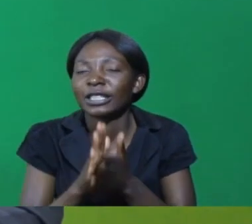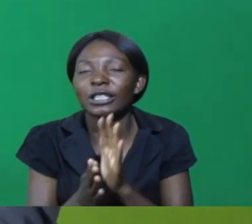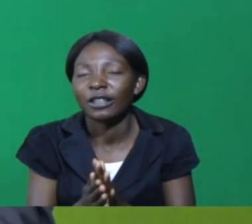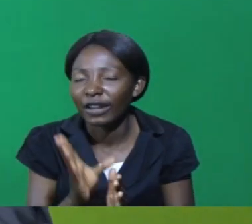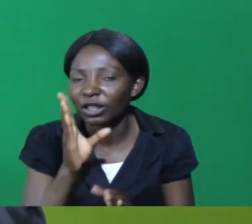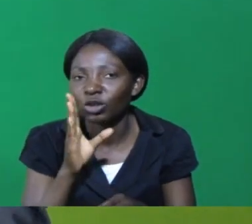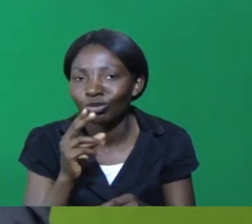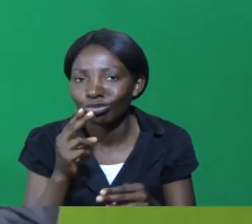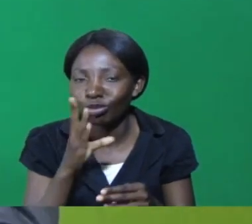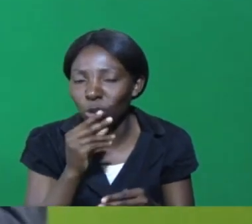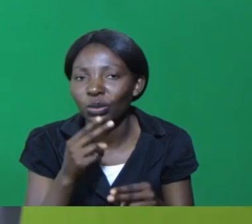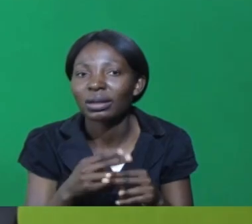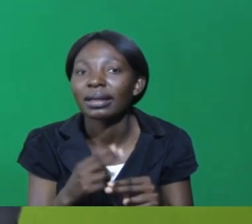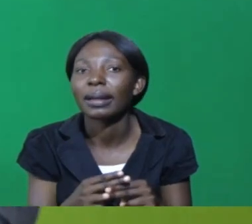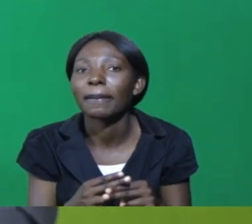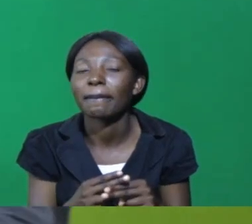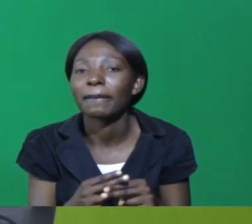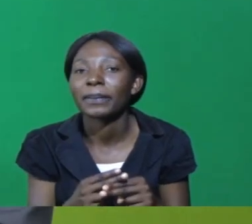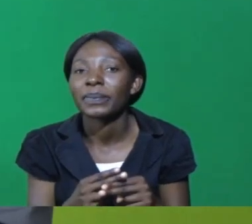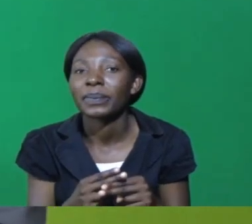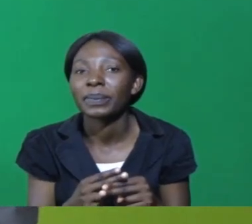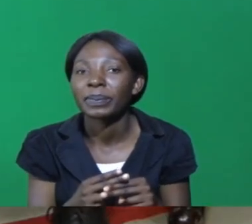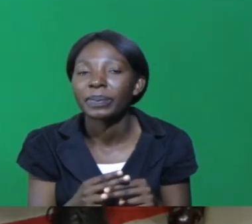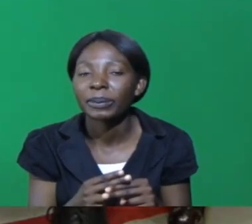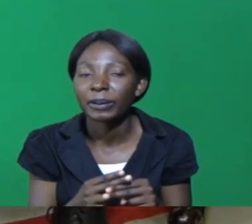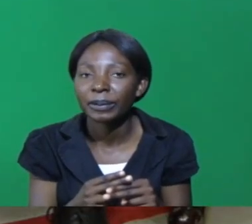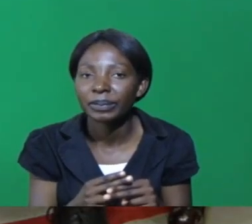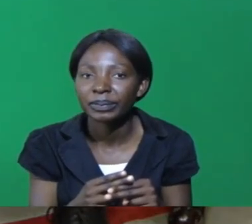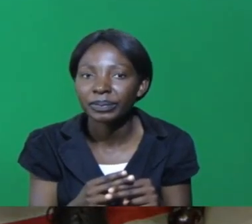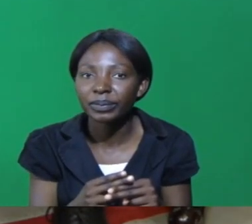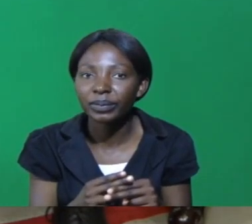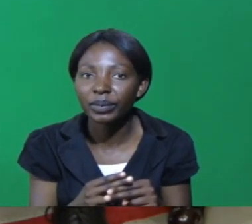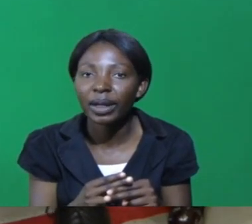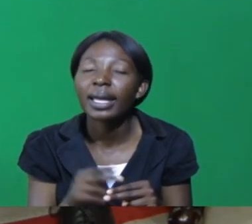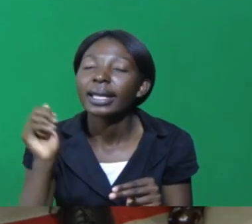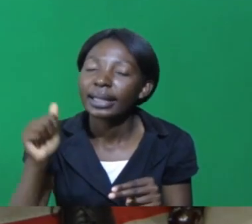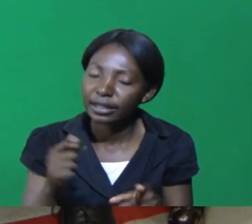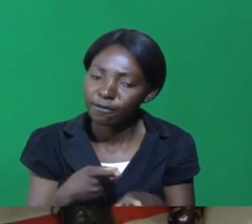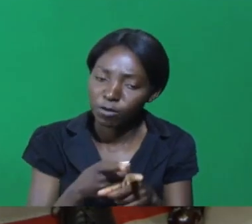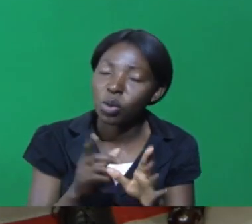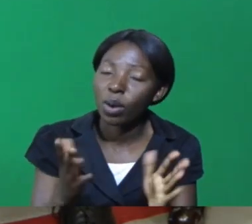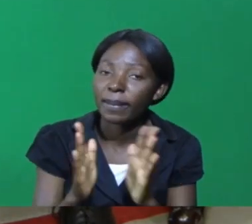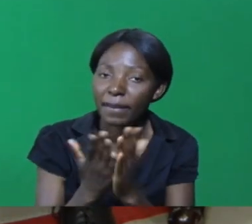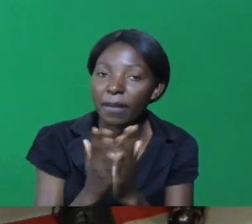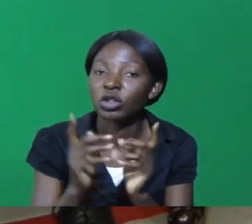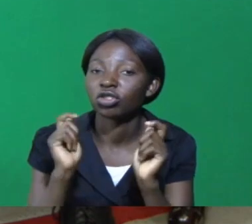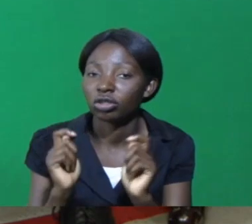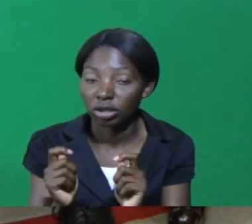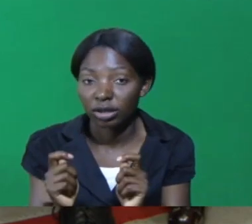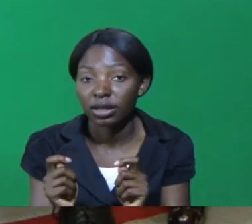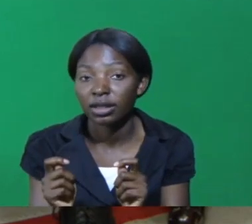muchitenderera musinganyatsoda kuti pasi kuti asi ndine ndakanganisa here apa pastor. Muri kutedzera hangu maitiro eBhaibheri. Very